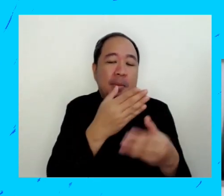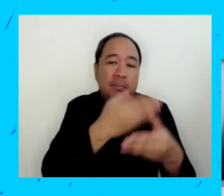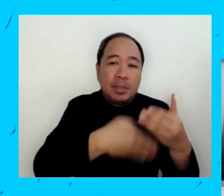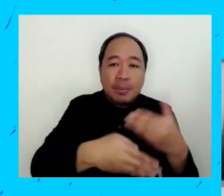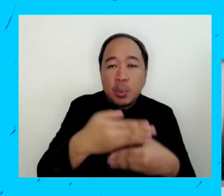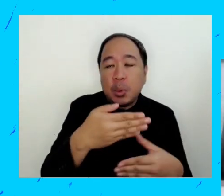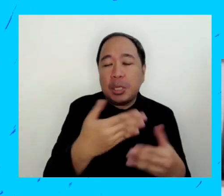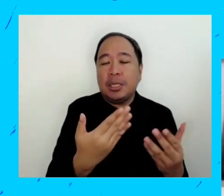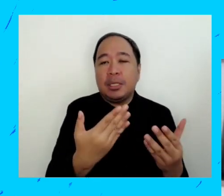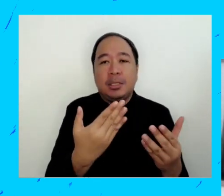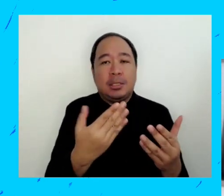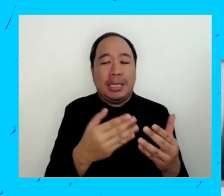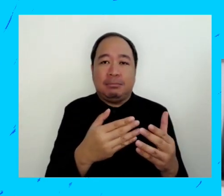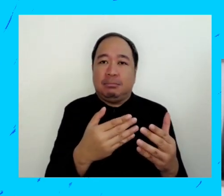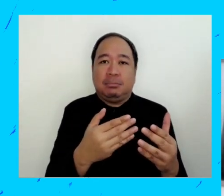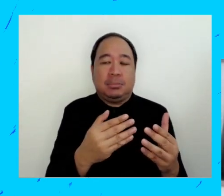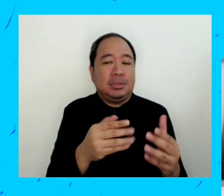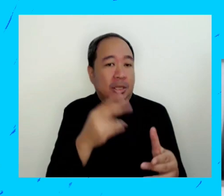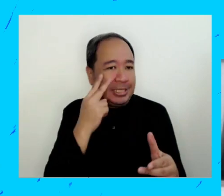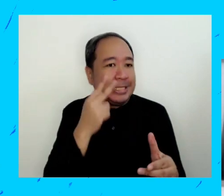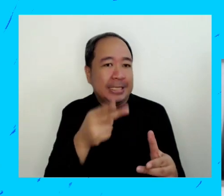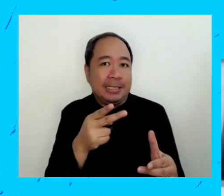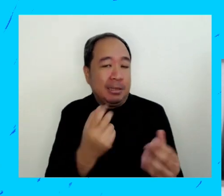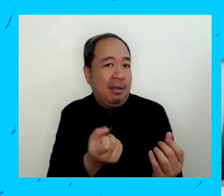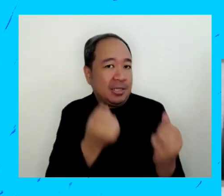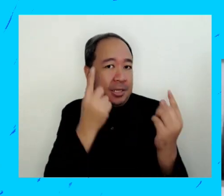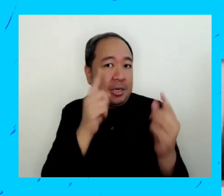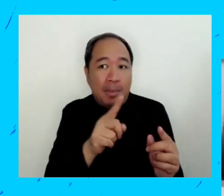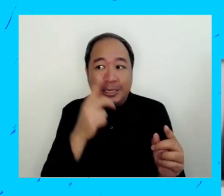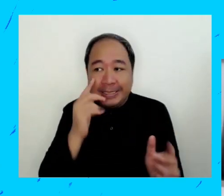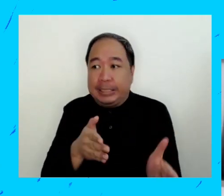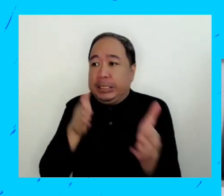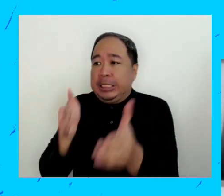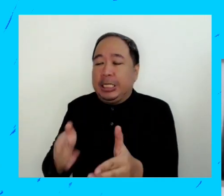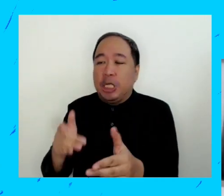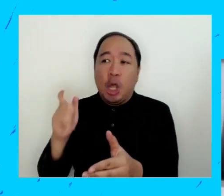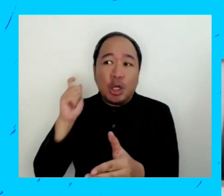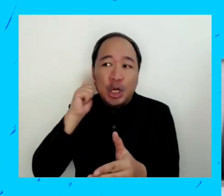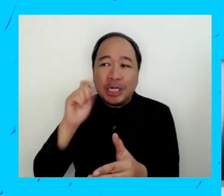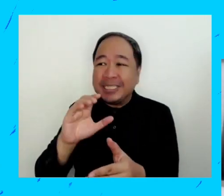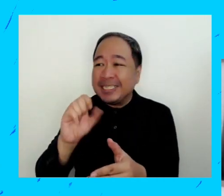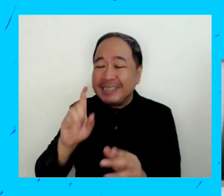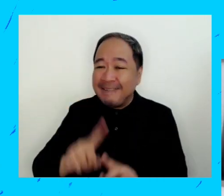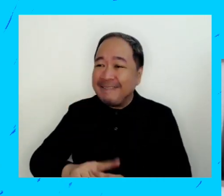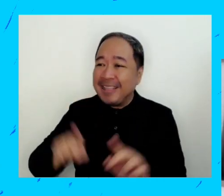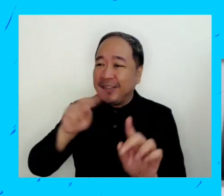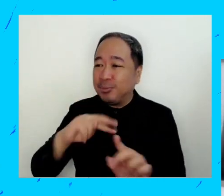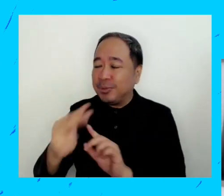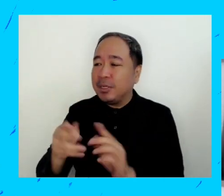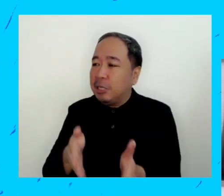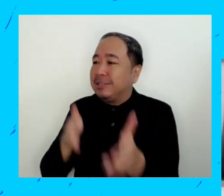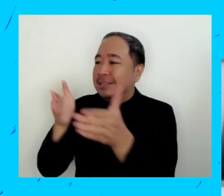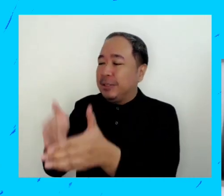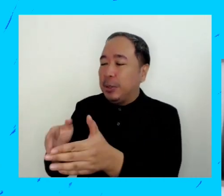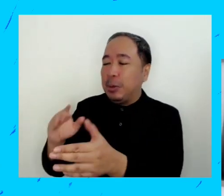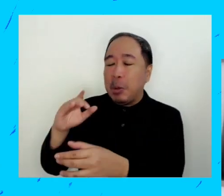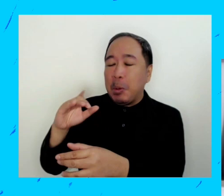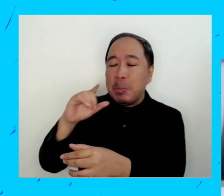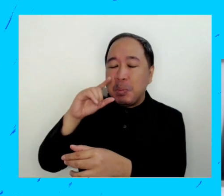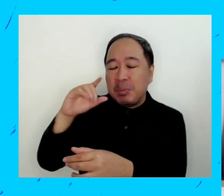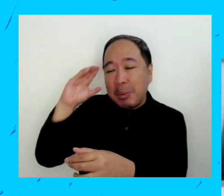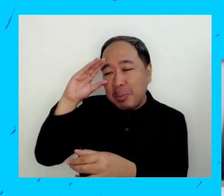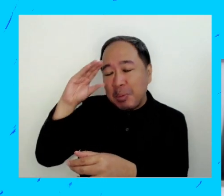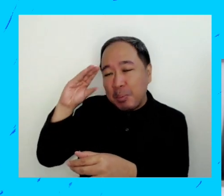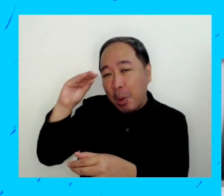de façon différente par rapport à la démographie. Lorsqu'on parle aux filles, c'est différent.